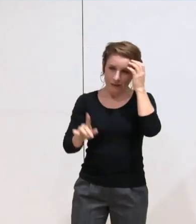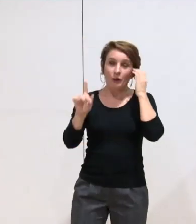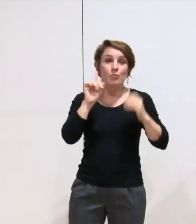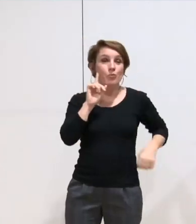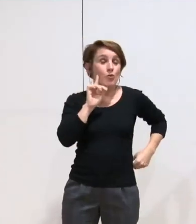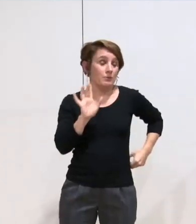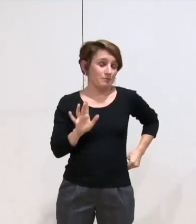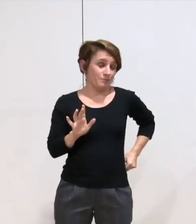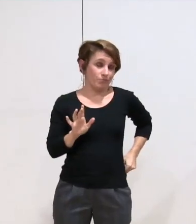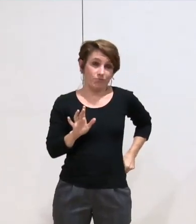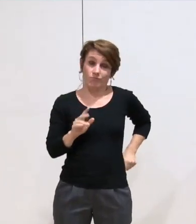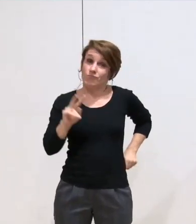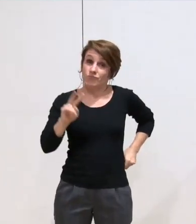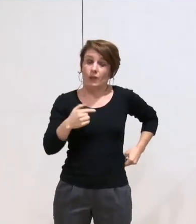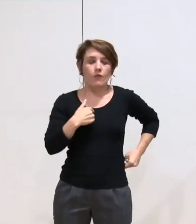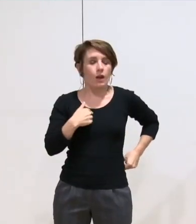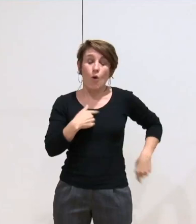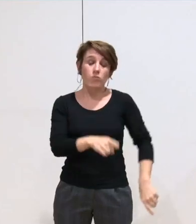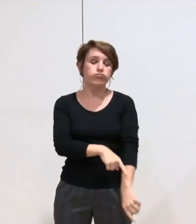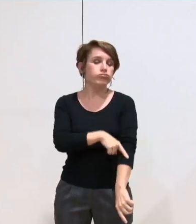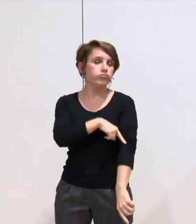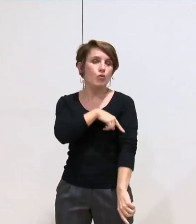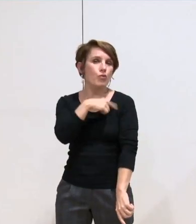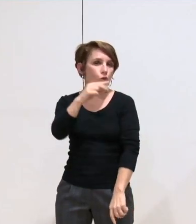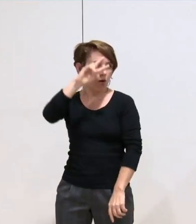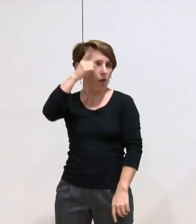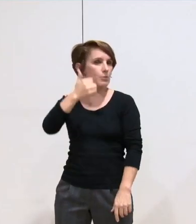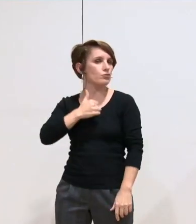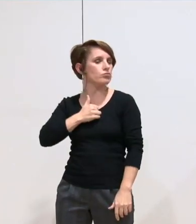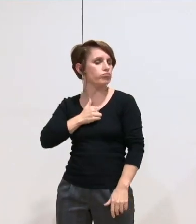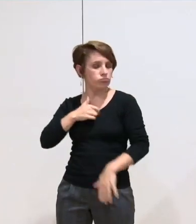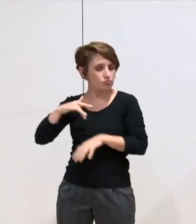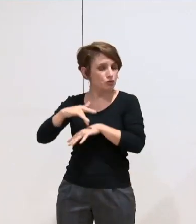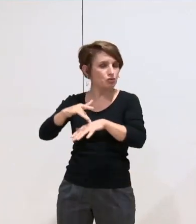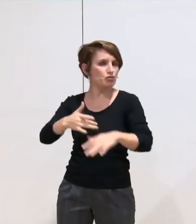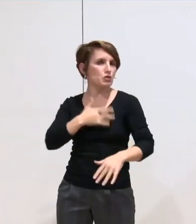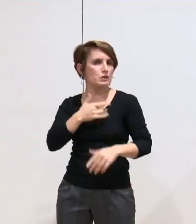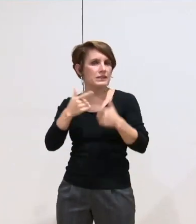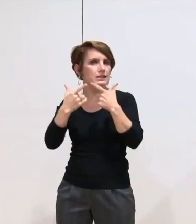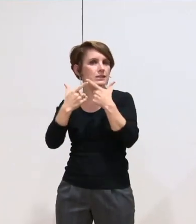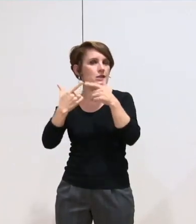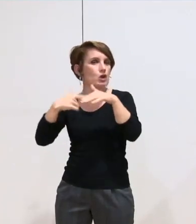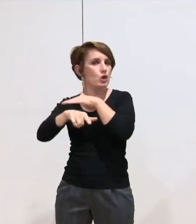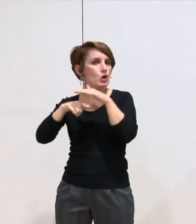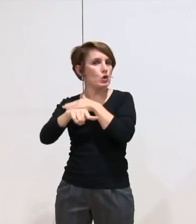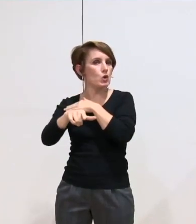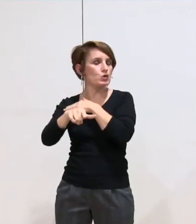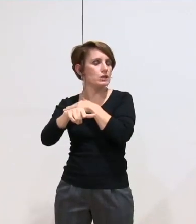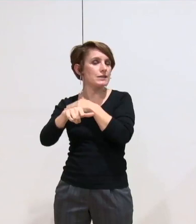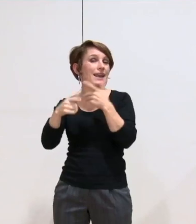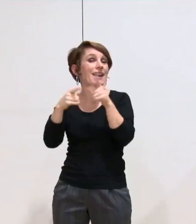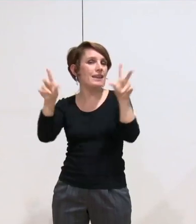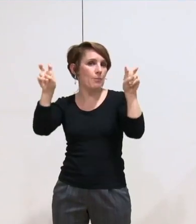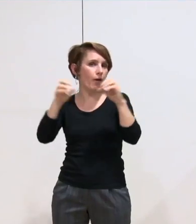il y a donc, moi je suis converti depuis très longtemps à cette approche des logiciels libres, donc logiciels non propriétaires en fait,